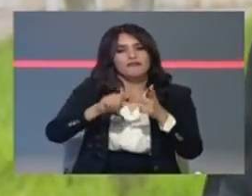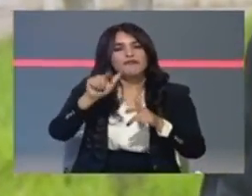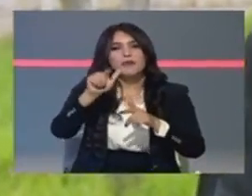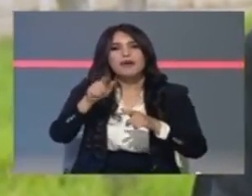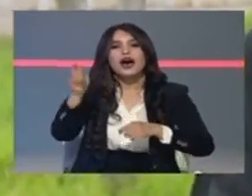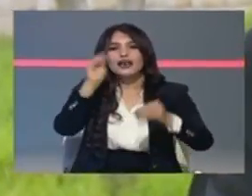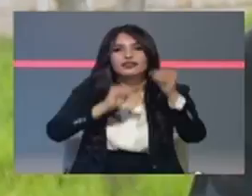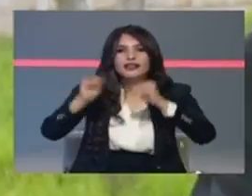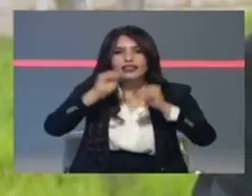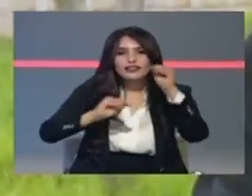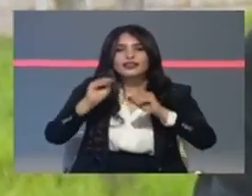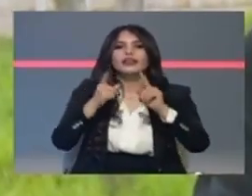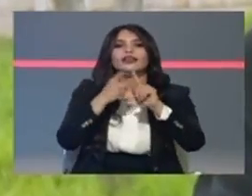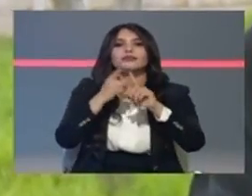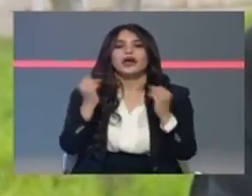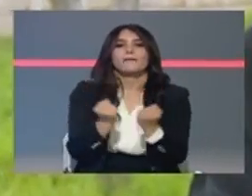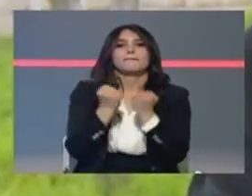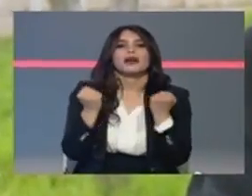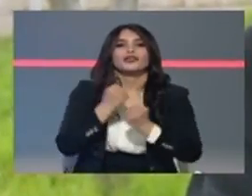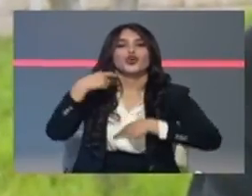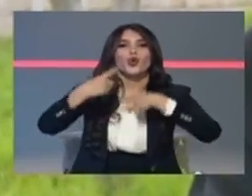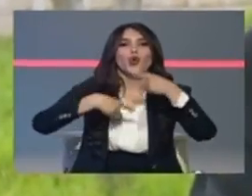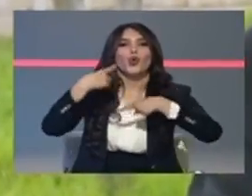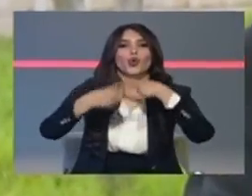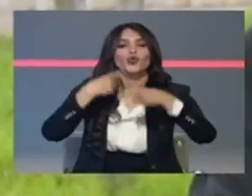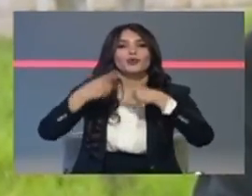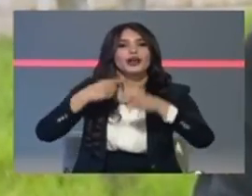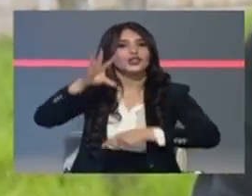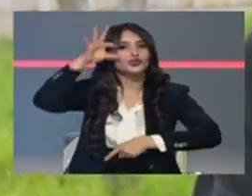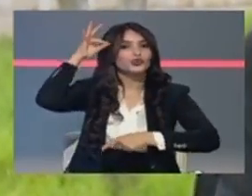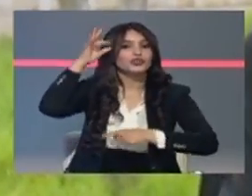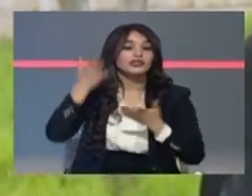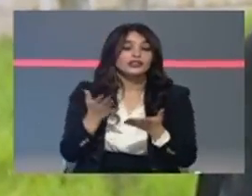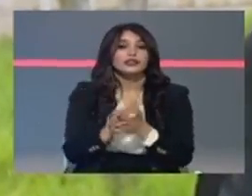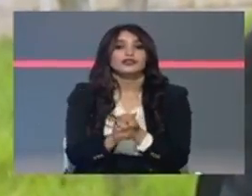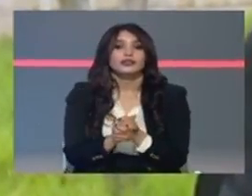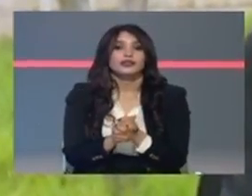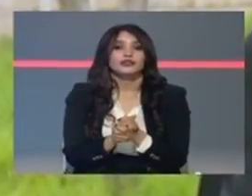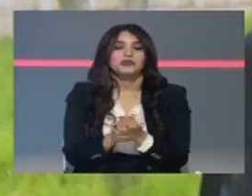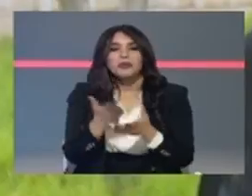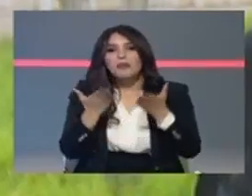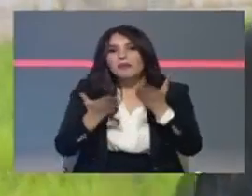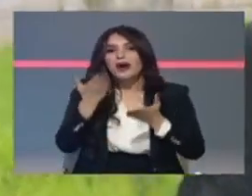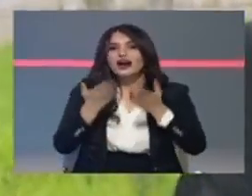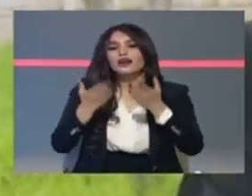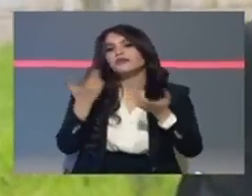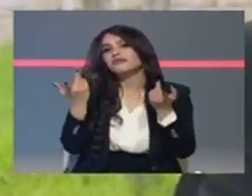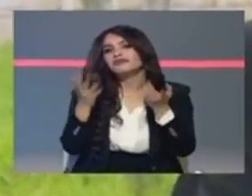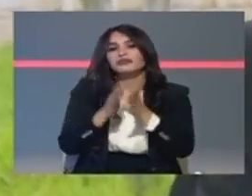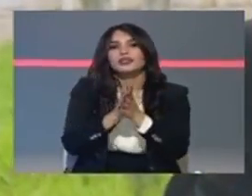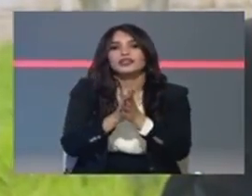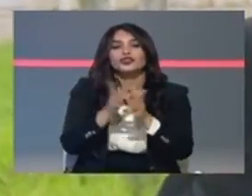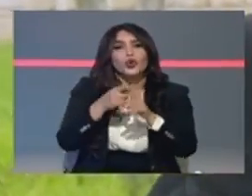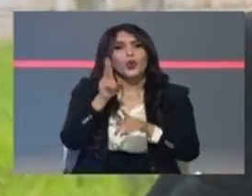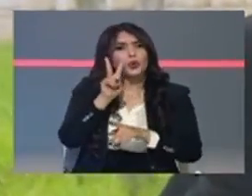تنظيم وجدولة للأنشطة اليومية للتونسي، معناها بمقاربة النوع الاجتماعي. يعني شفنا